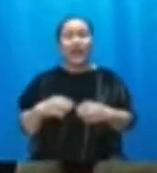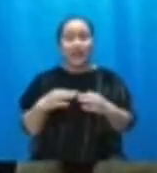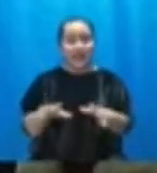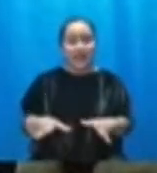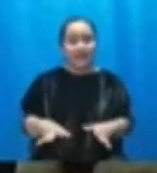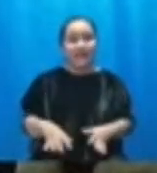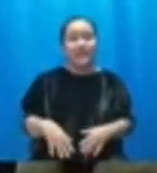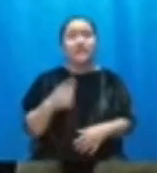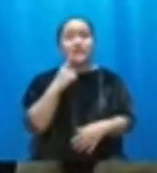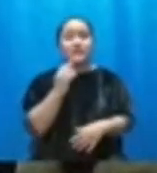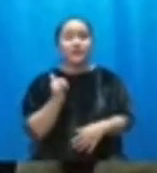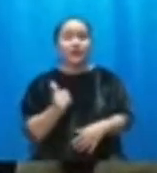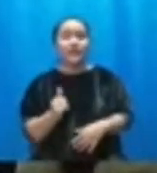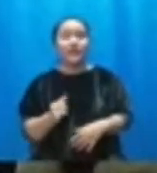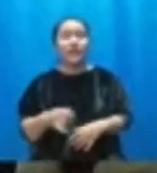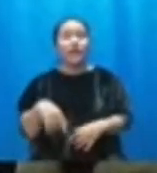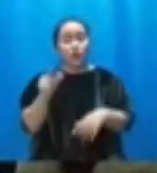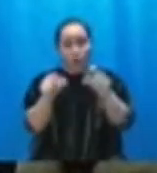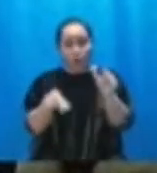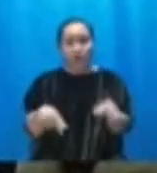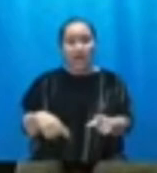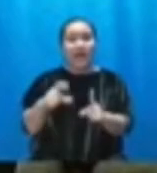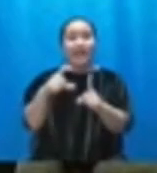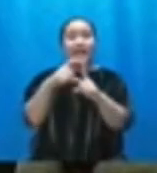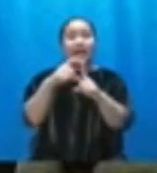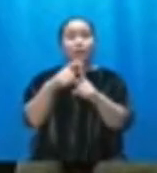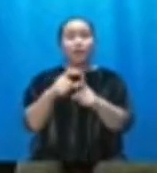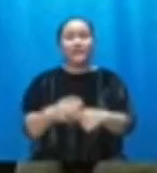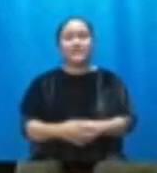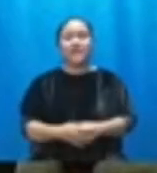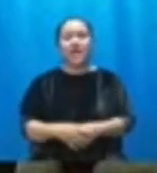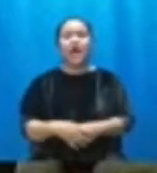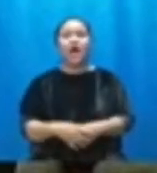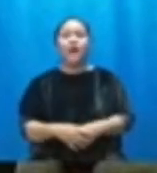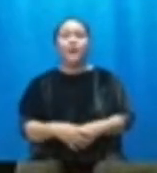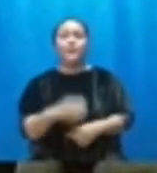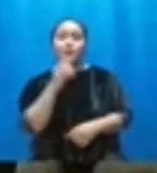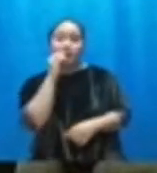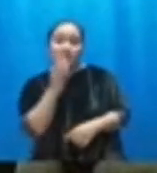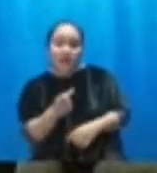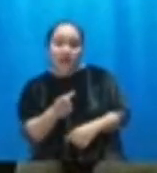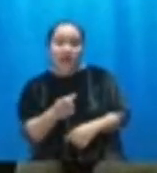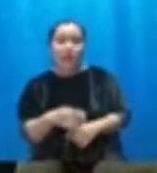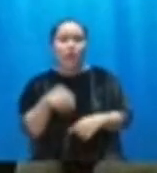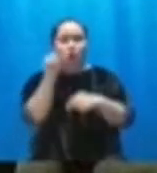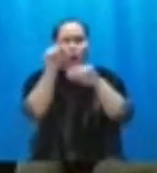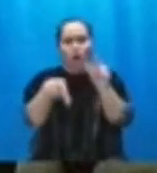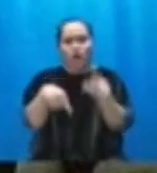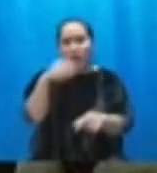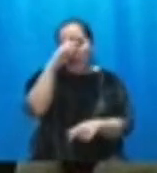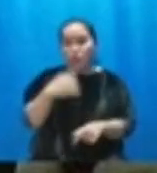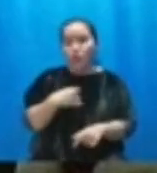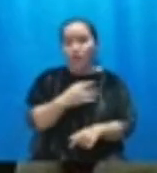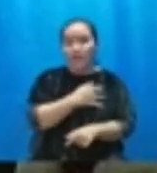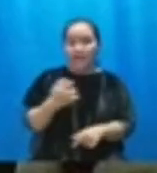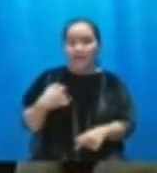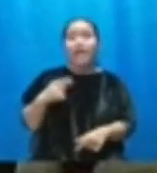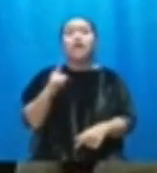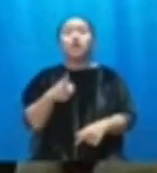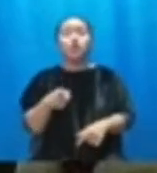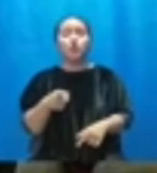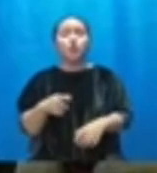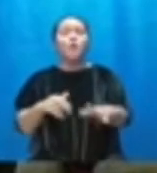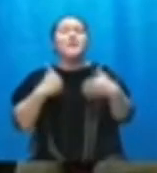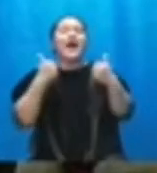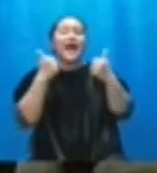polish Hai sampai bisa omong orang Katolik itu memang baik Yod Hai orang Katolik itu